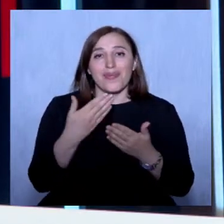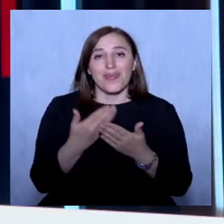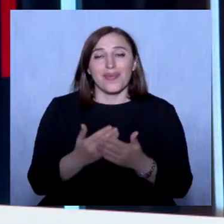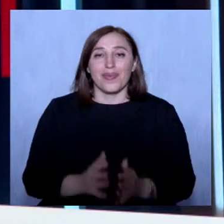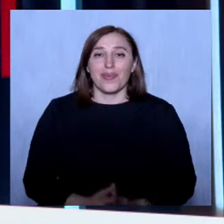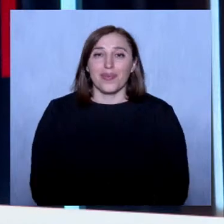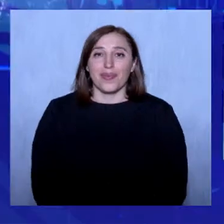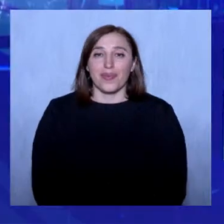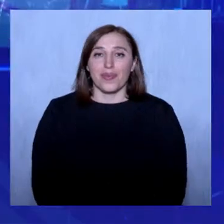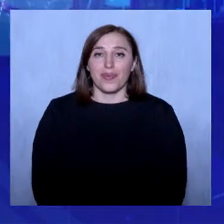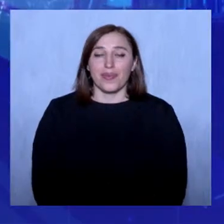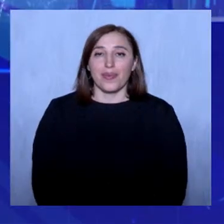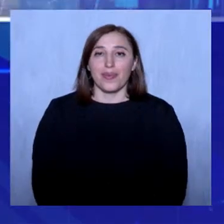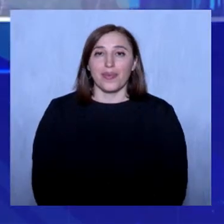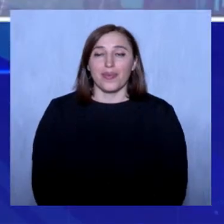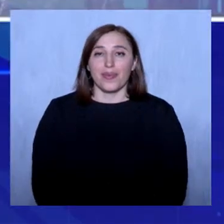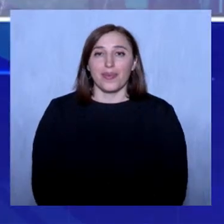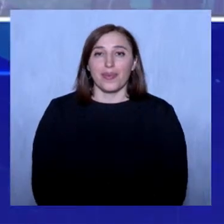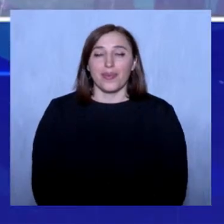աշարով։